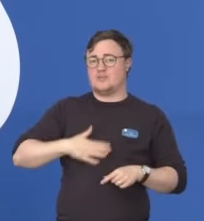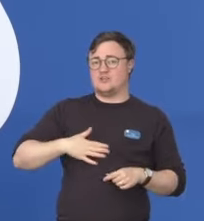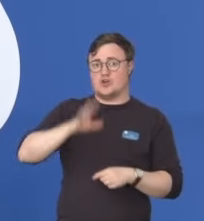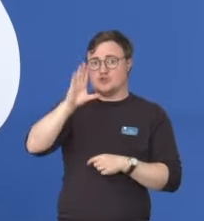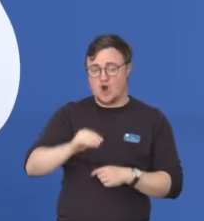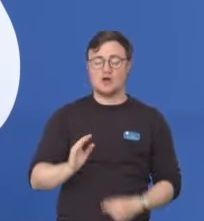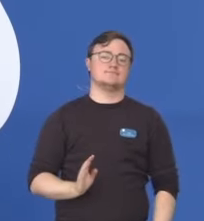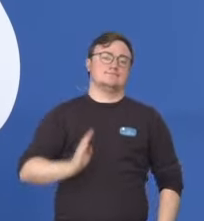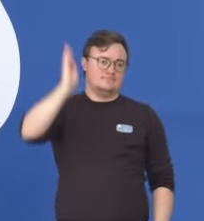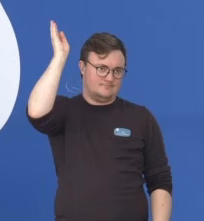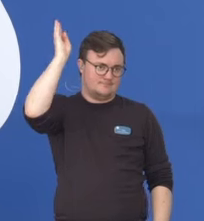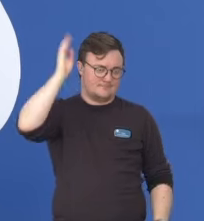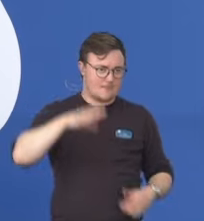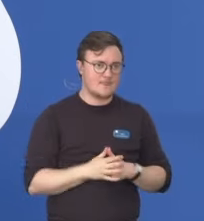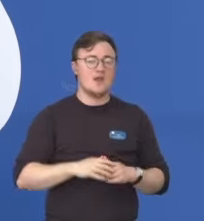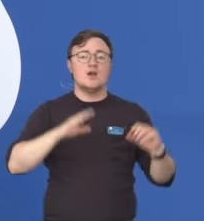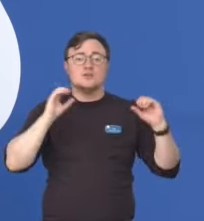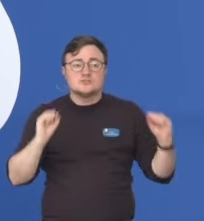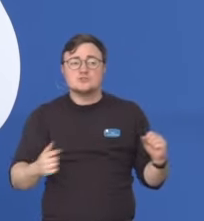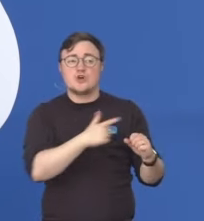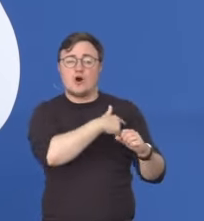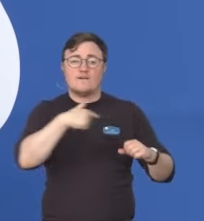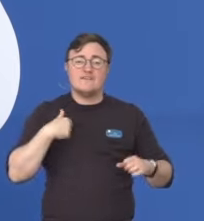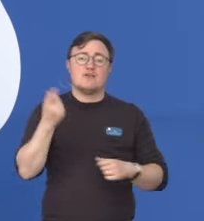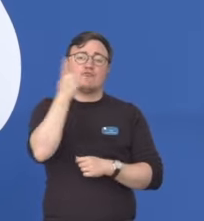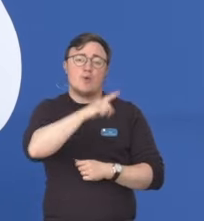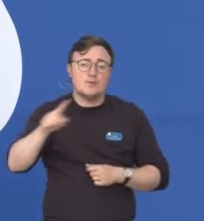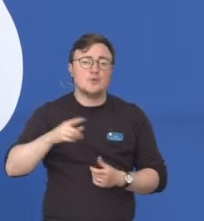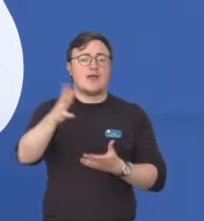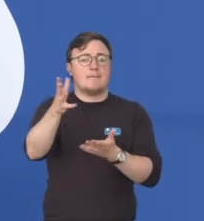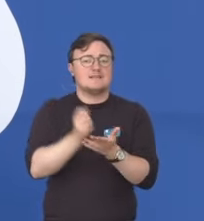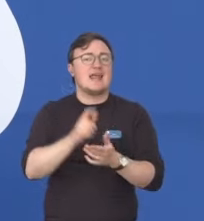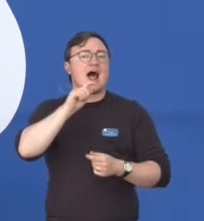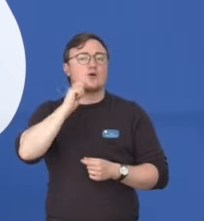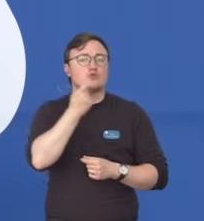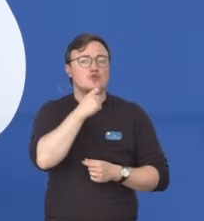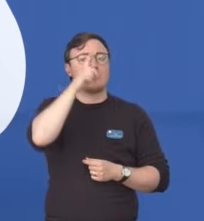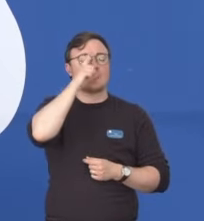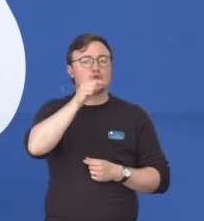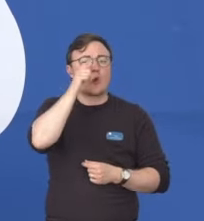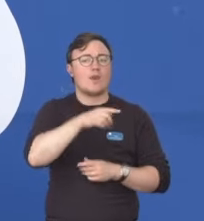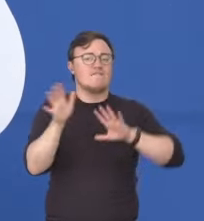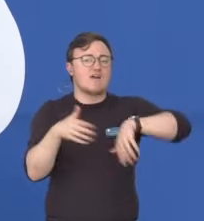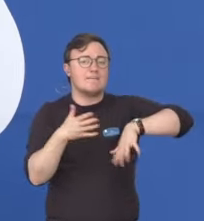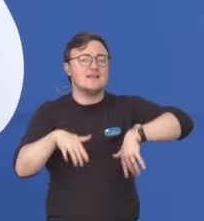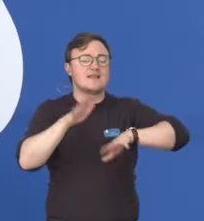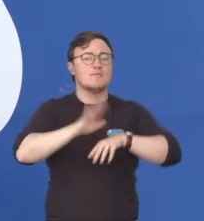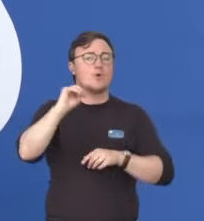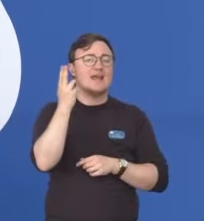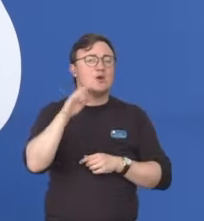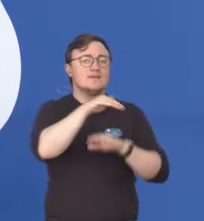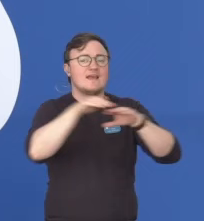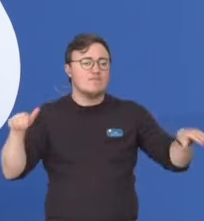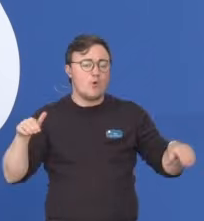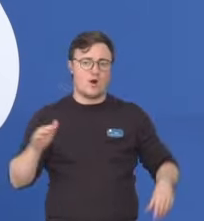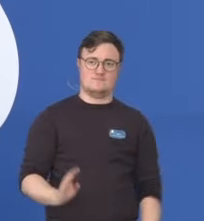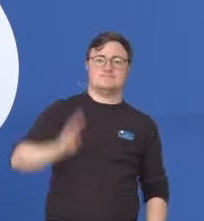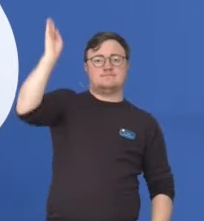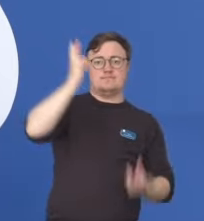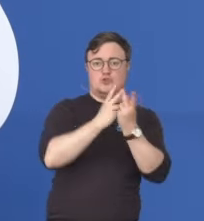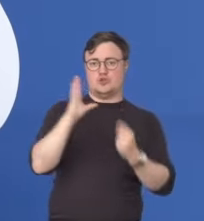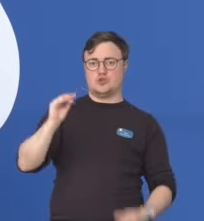skull. Bör man förbjuda partiers anonyma trollfabriker på EU-nivå? Hand upp för